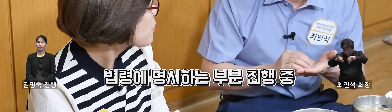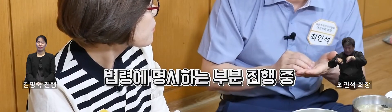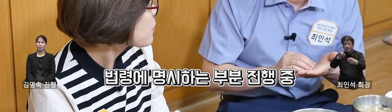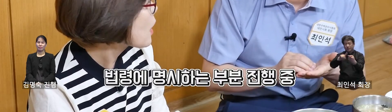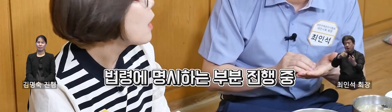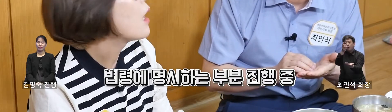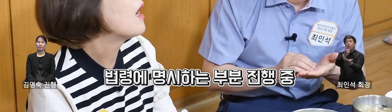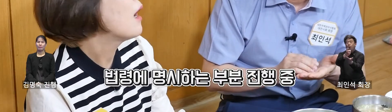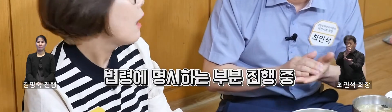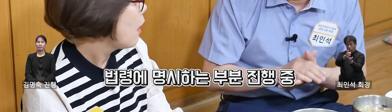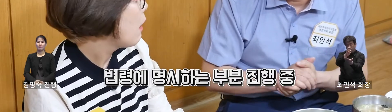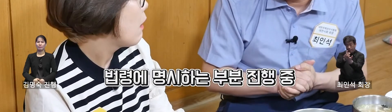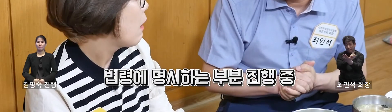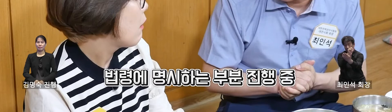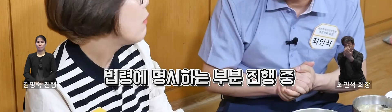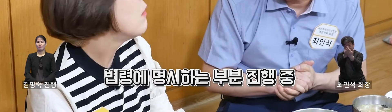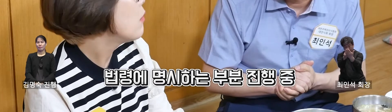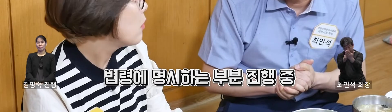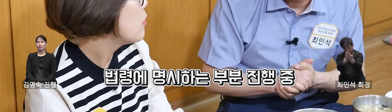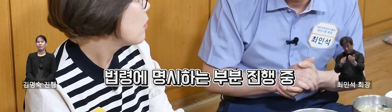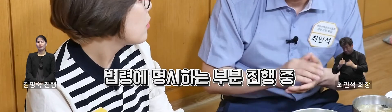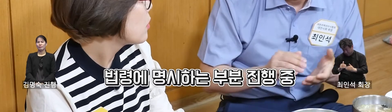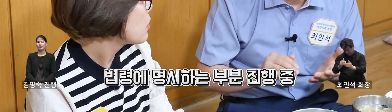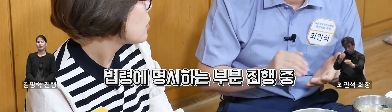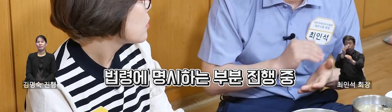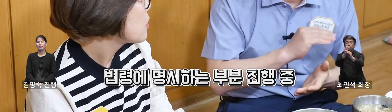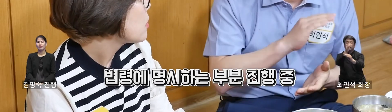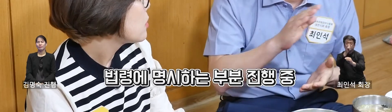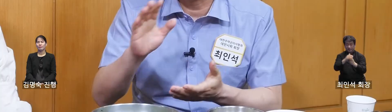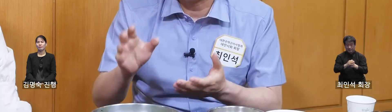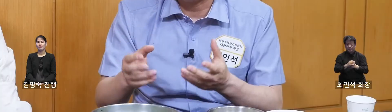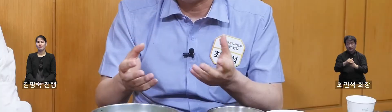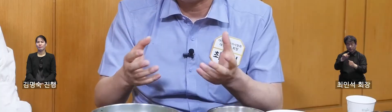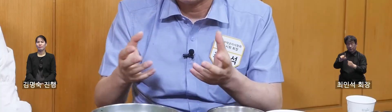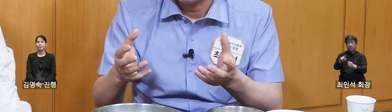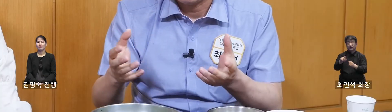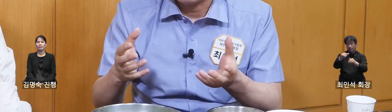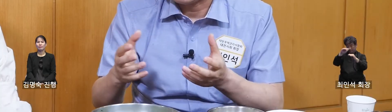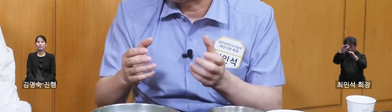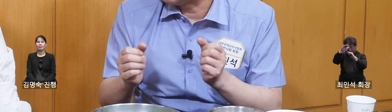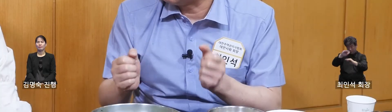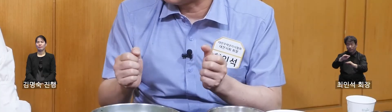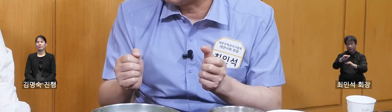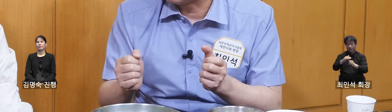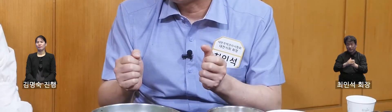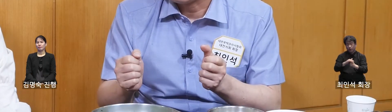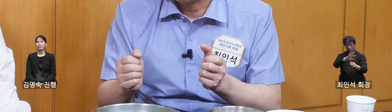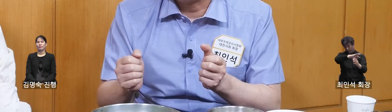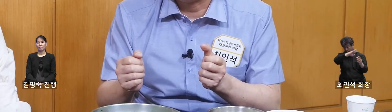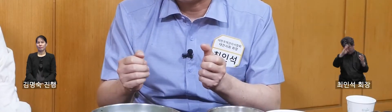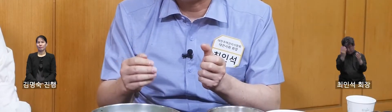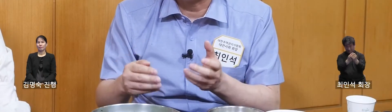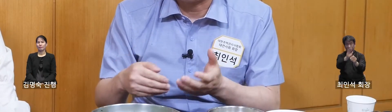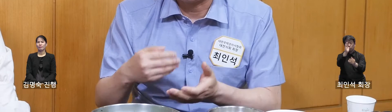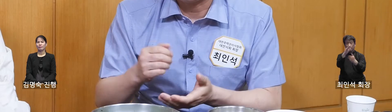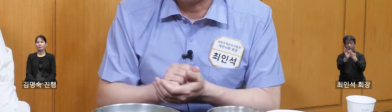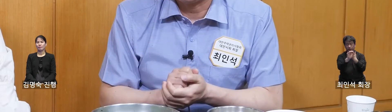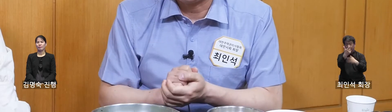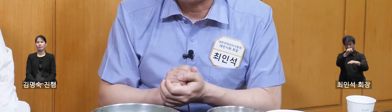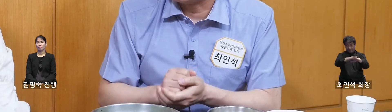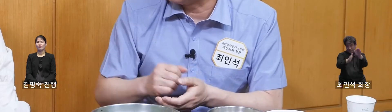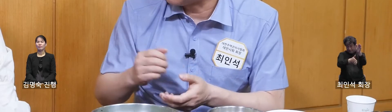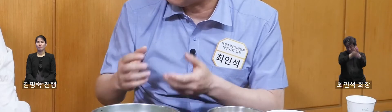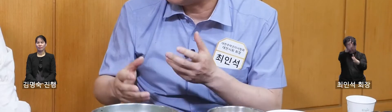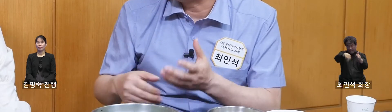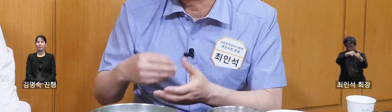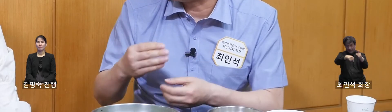구체적으로 명시해가는 작업을 진행을 하고 있습니다. 그래서 그러한 것들이 이제 조금 더 갖춰지고 나면 대전광역시 내에